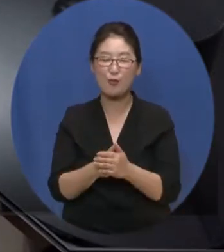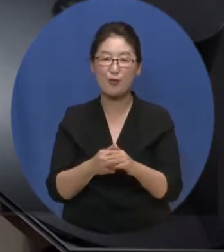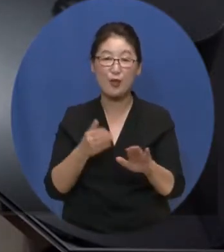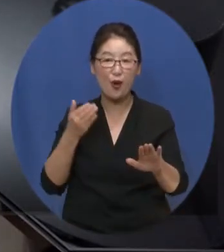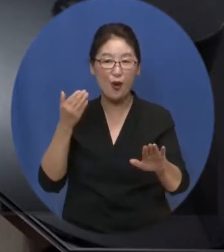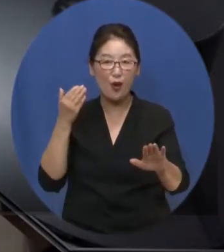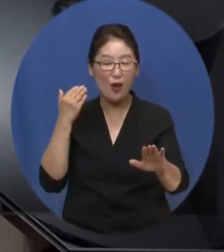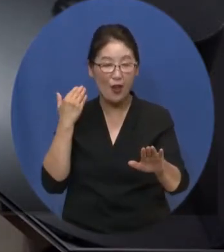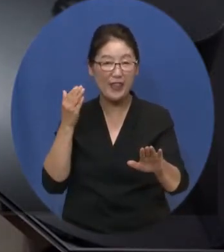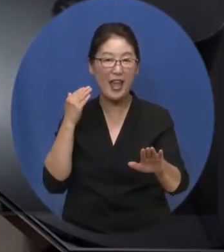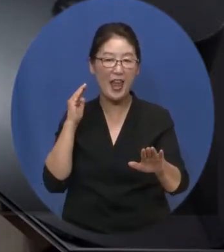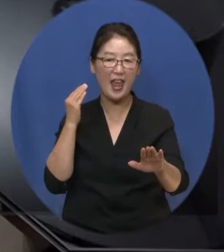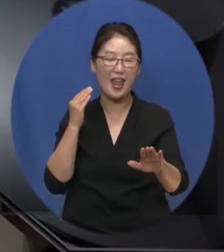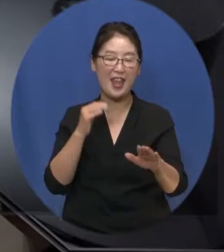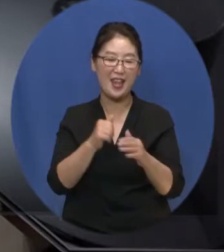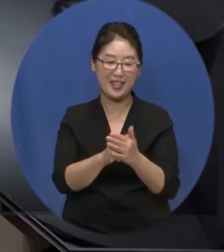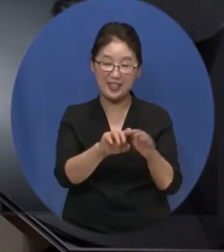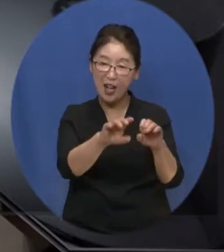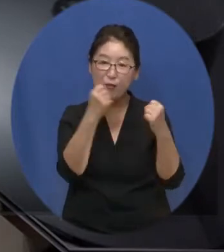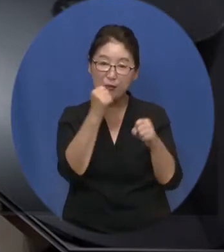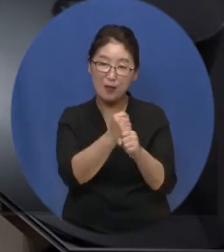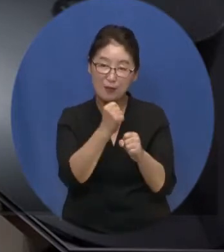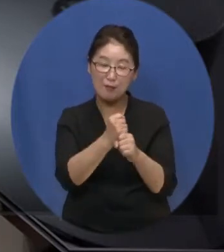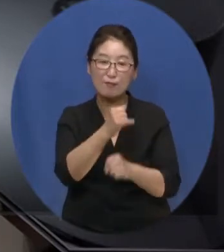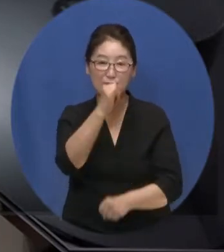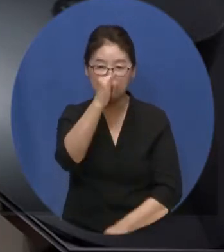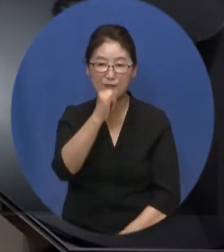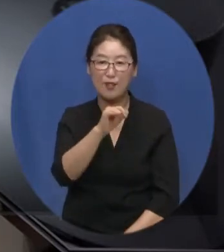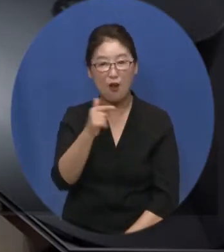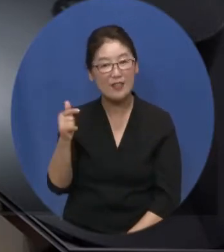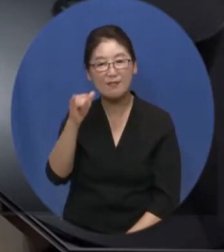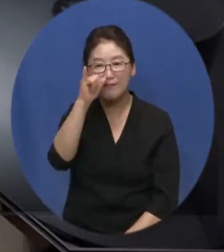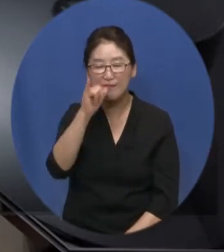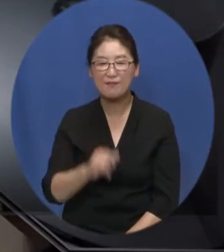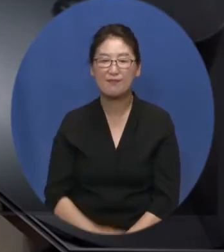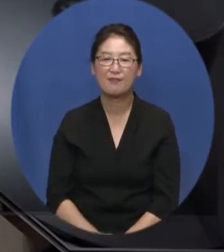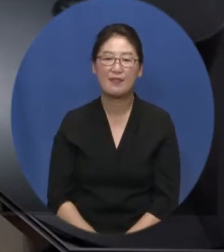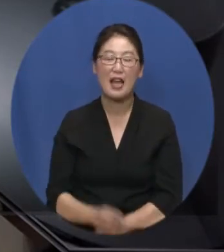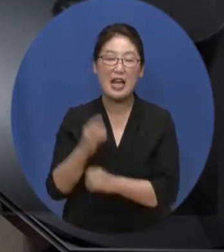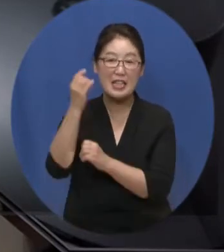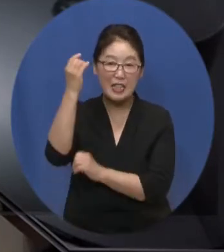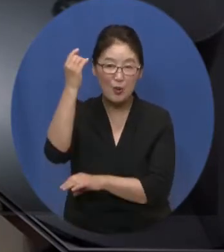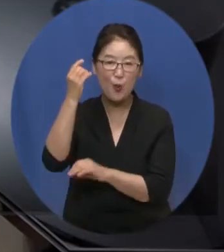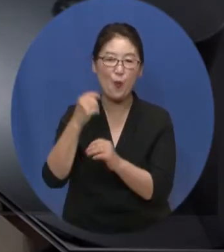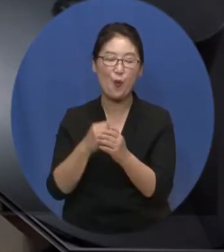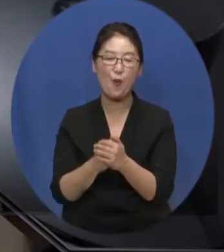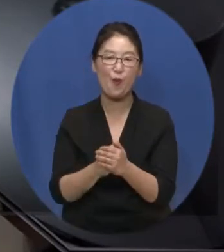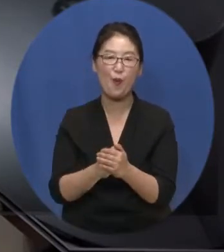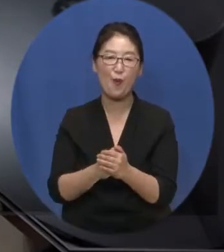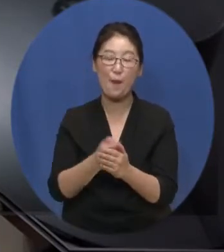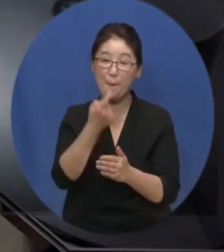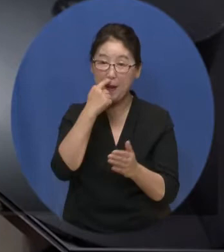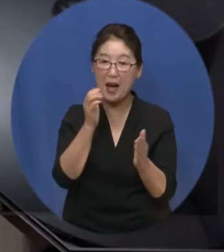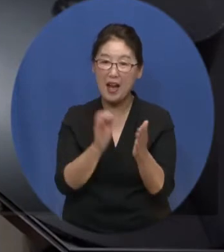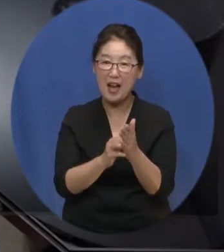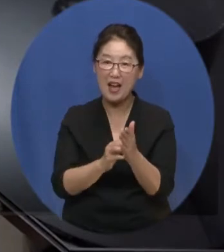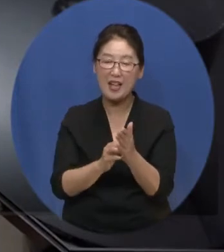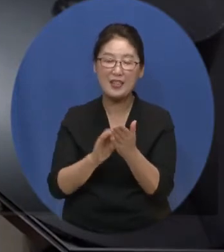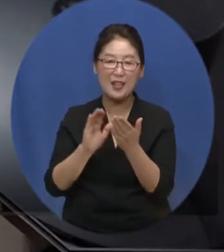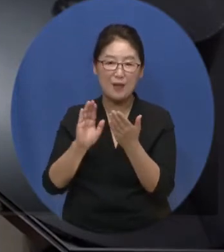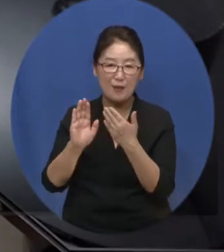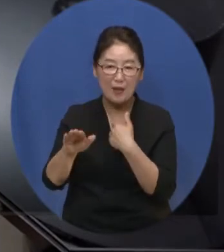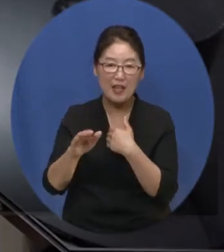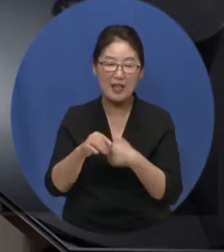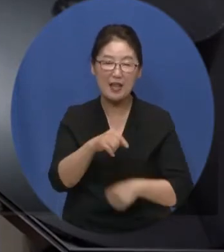보시고 이제 그런 식으로 이제 수분 이루어 지는 거죠 그 기초 과정이 끝나면 대부분 즉 일단은